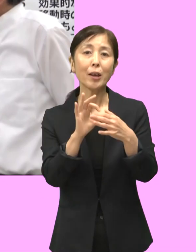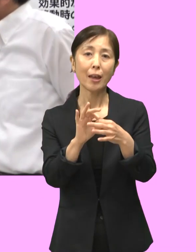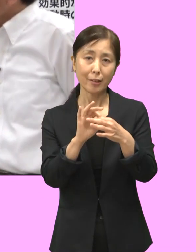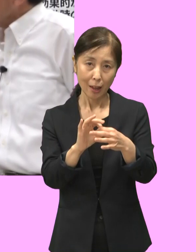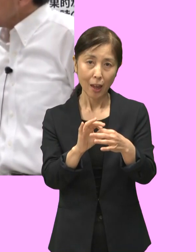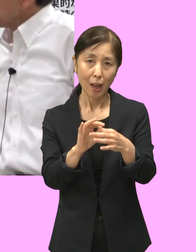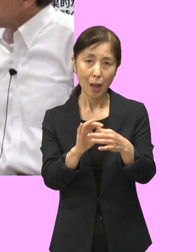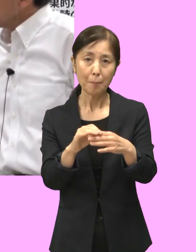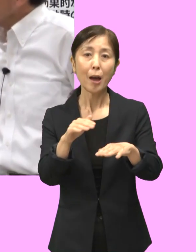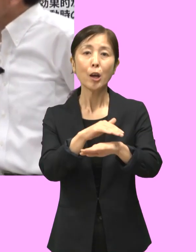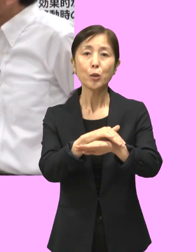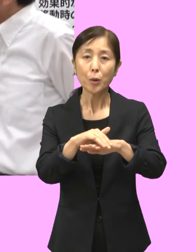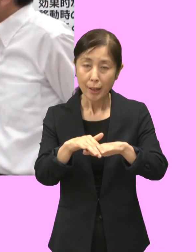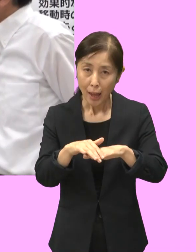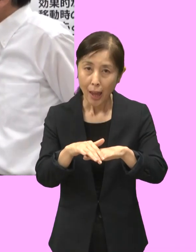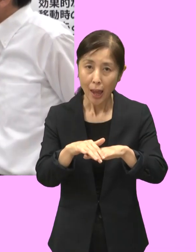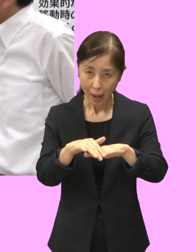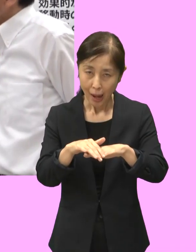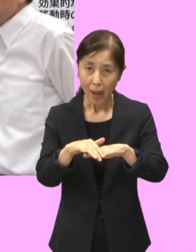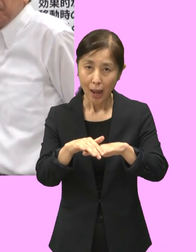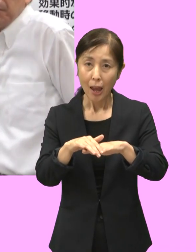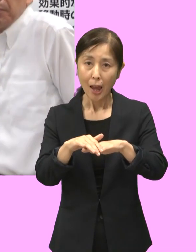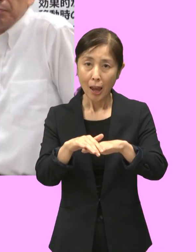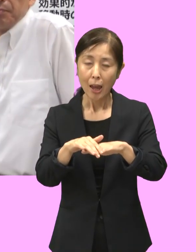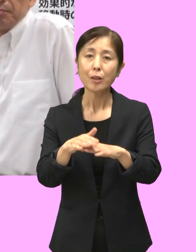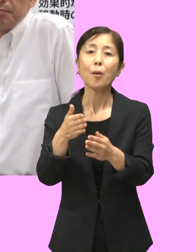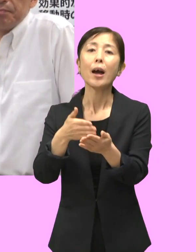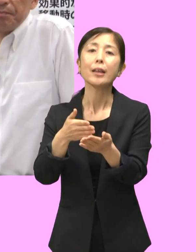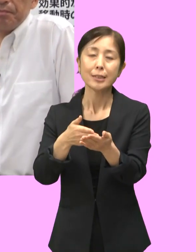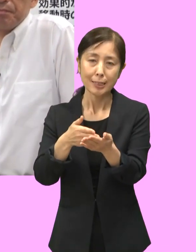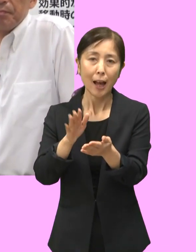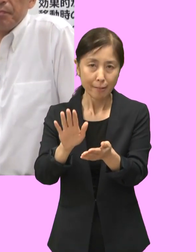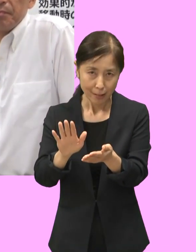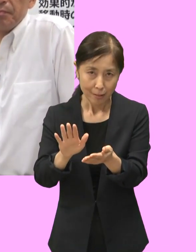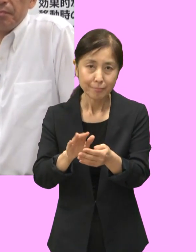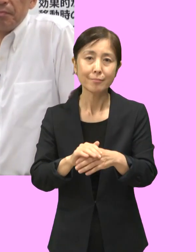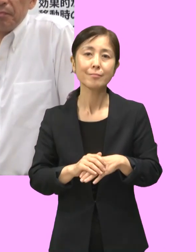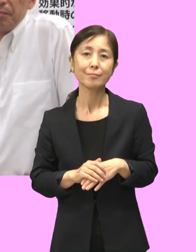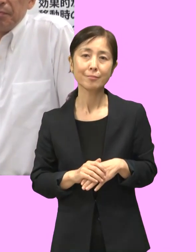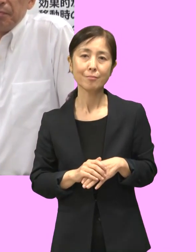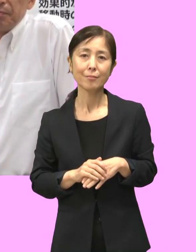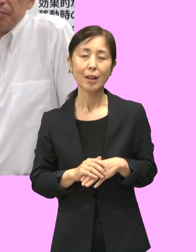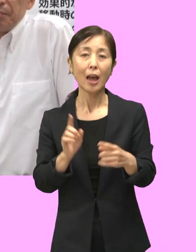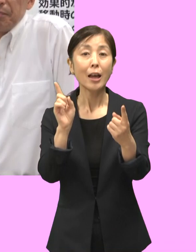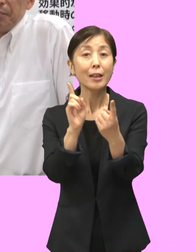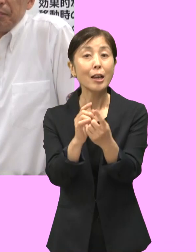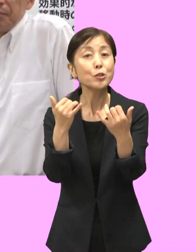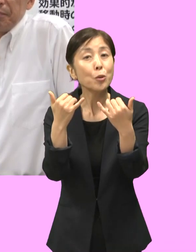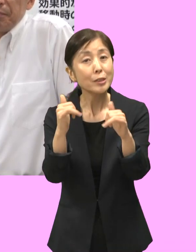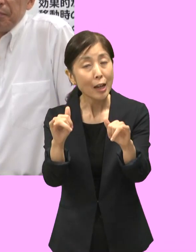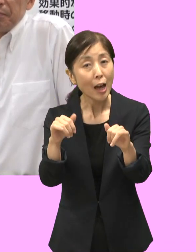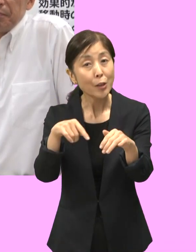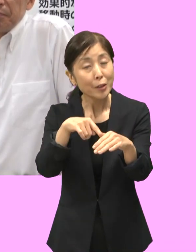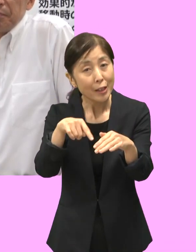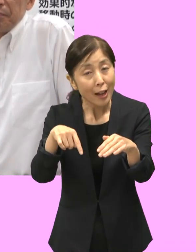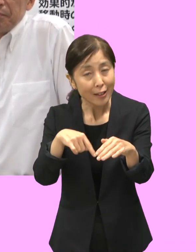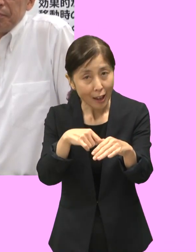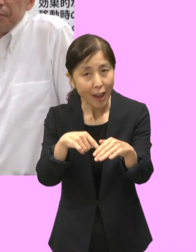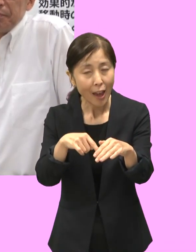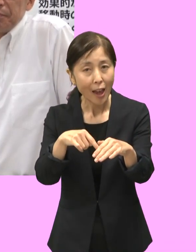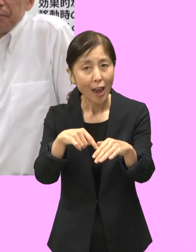予定という部分で5回目の接種についてのお話が出てきましたけど、対象者の中で最短